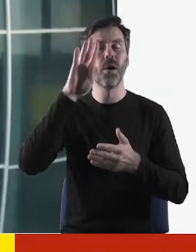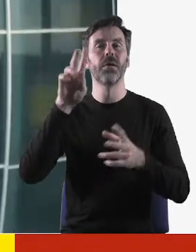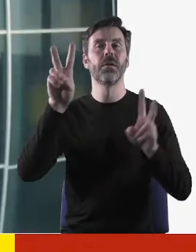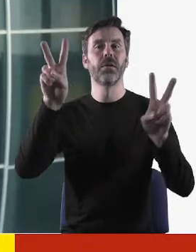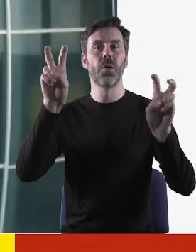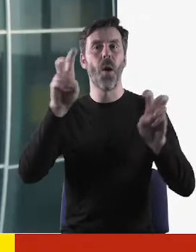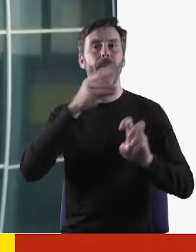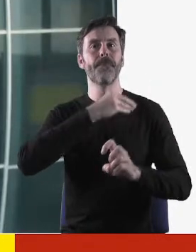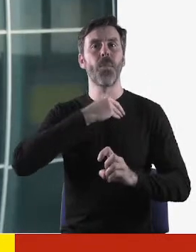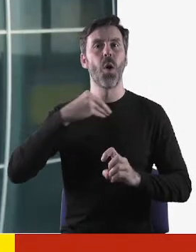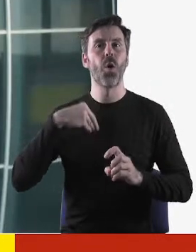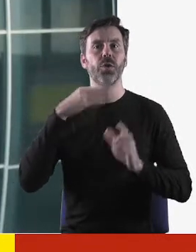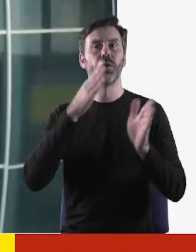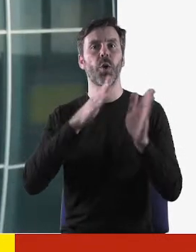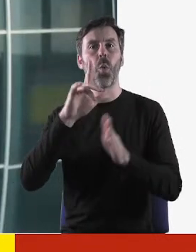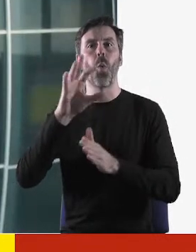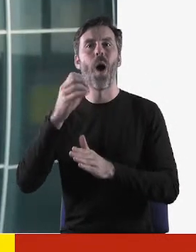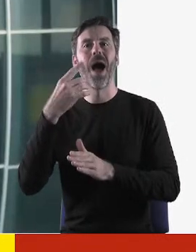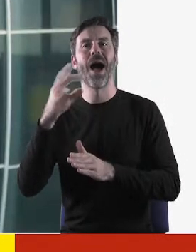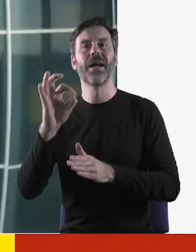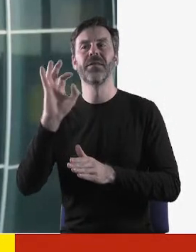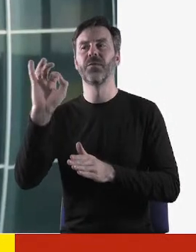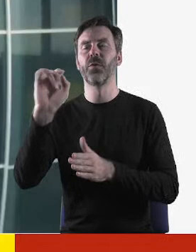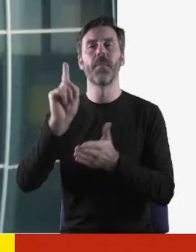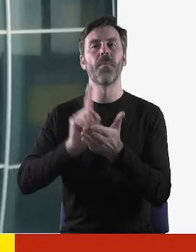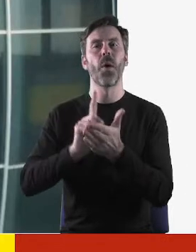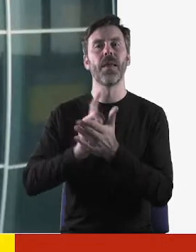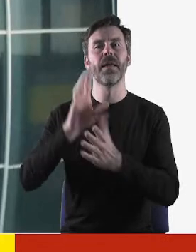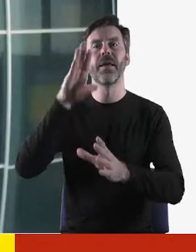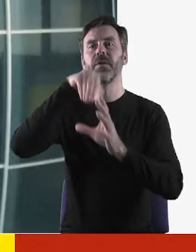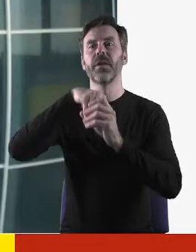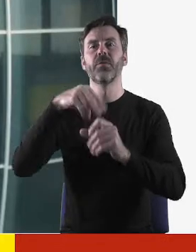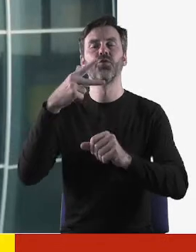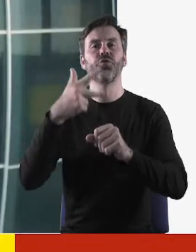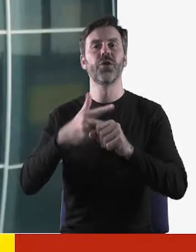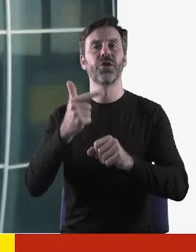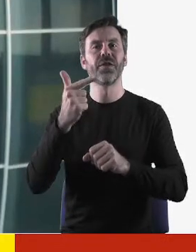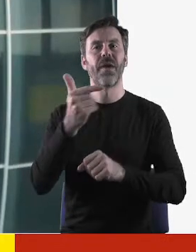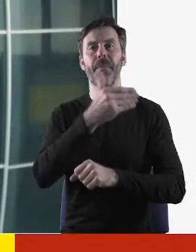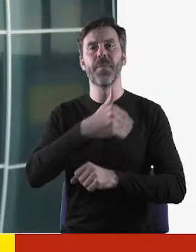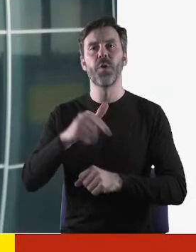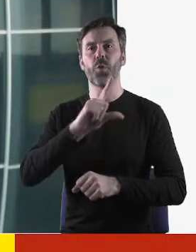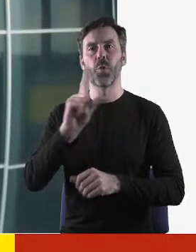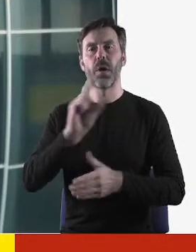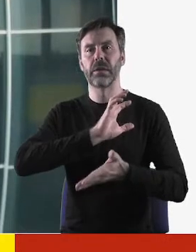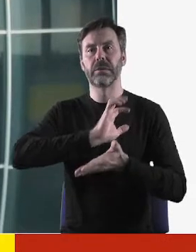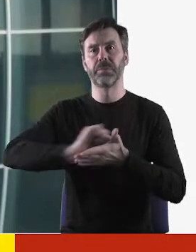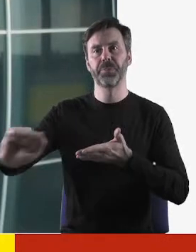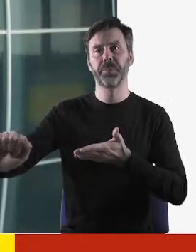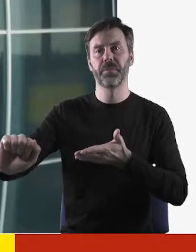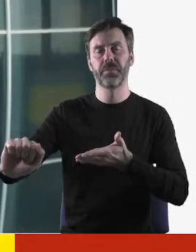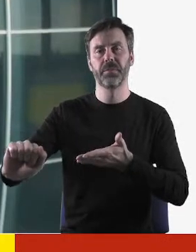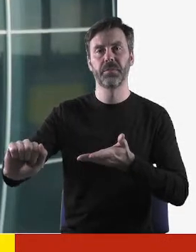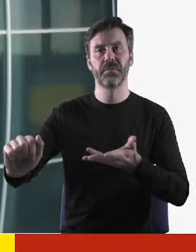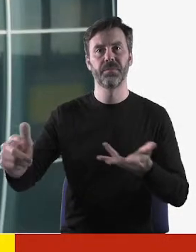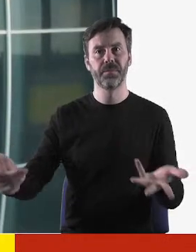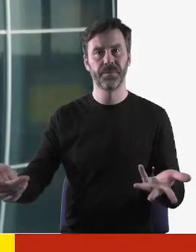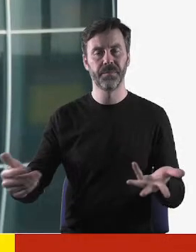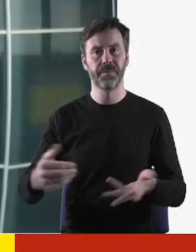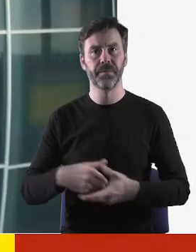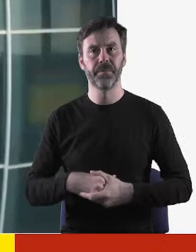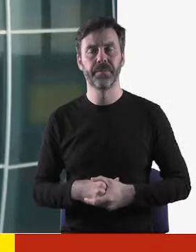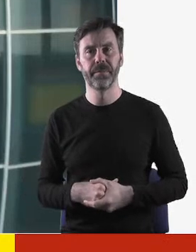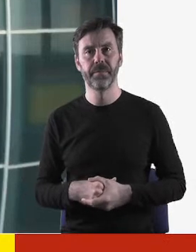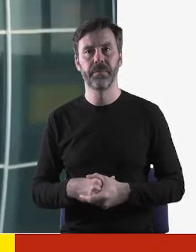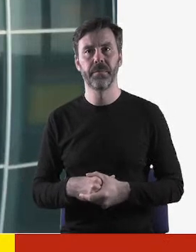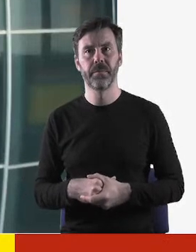rozwiązania podatkowe zabierają 32 miliony złotych, a